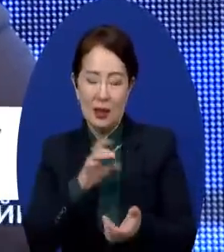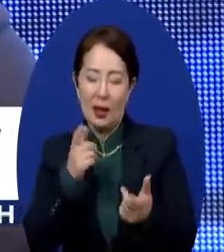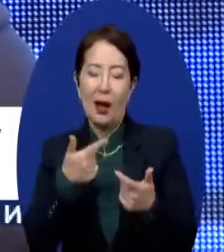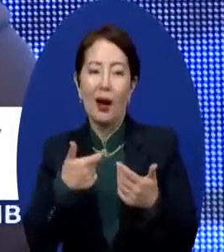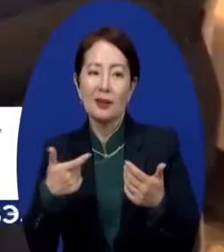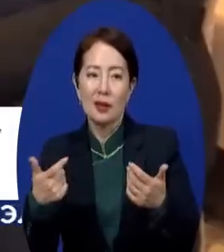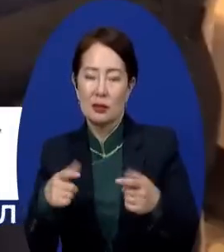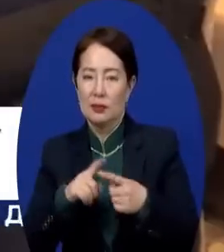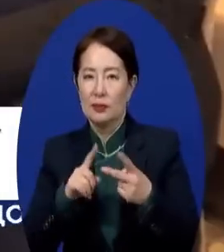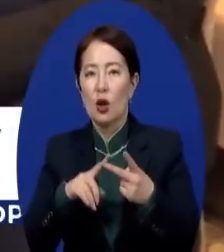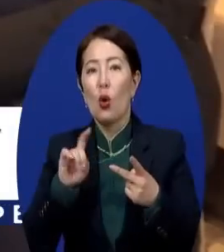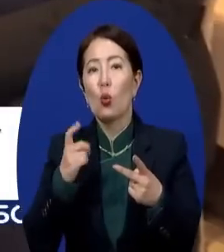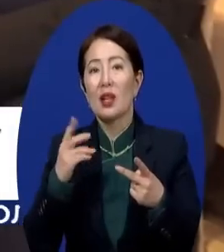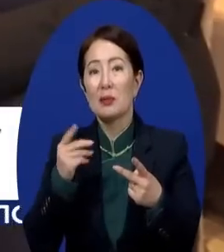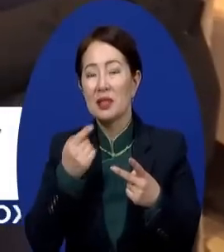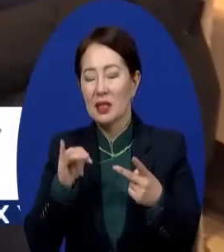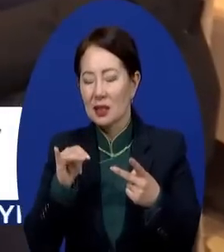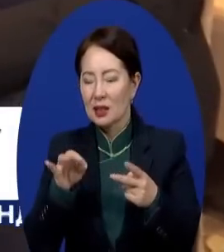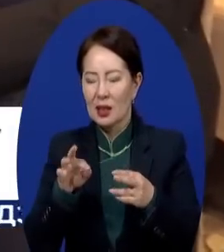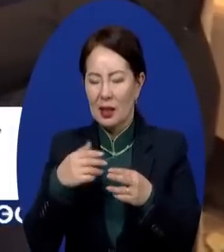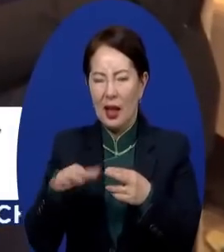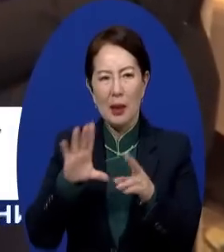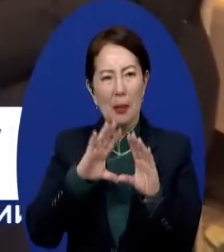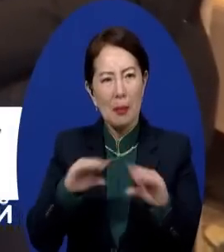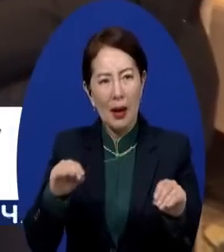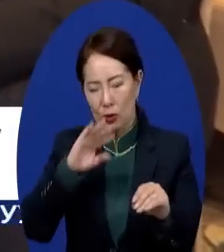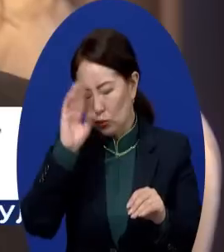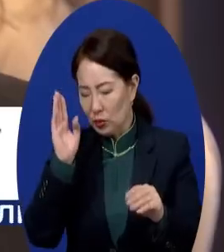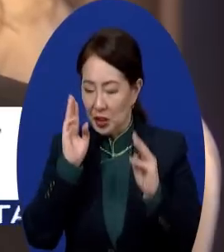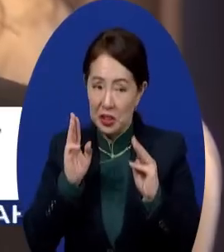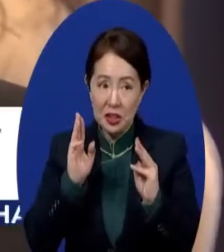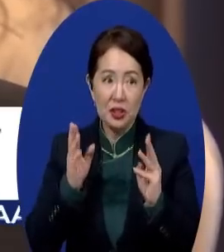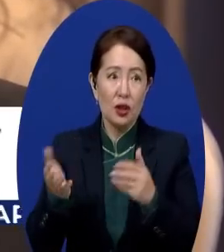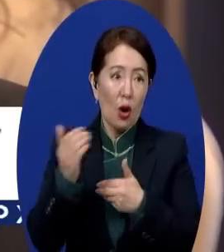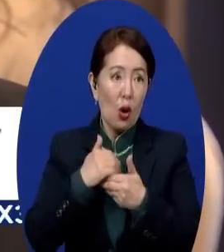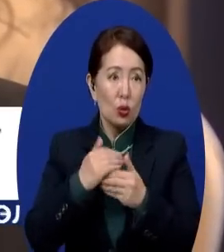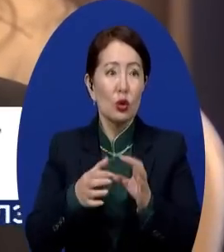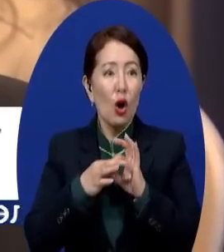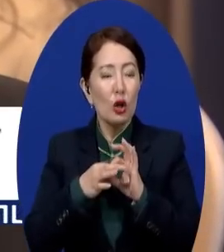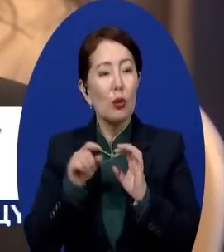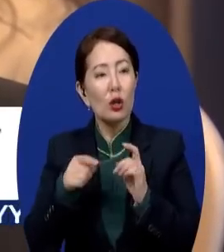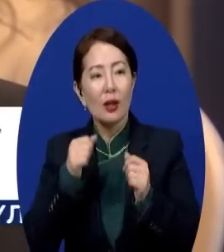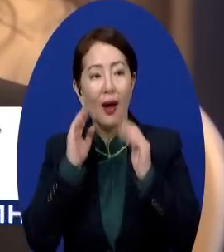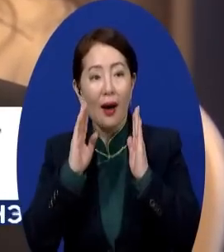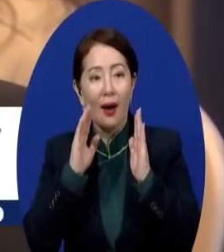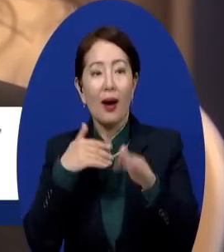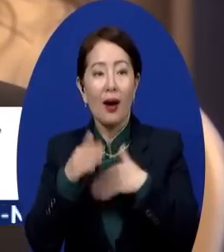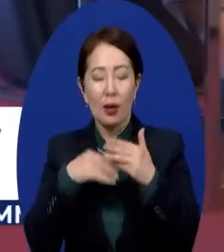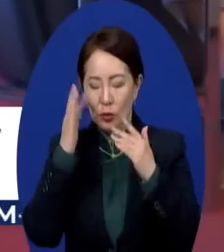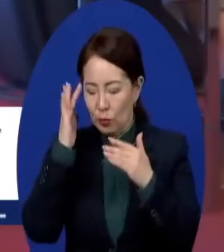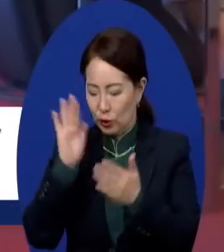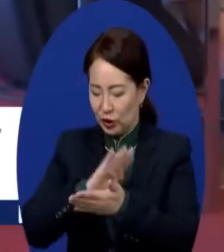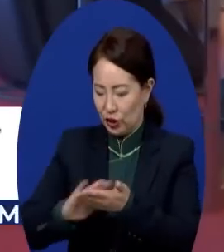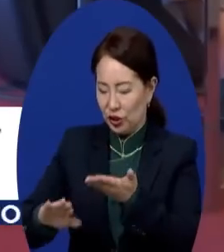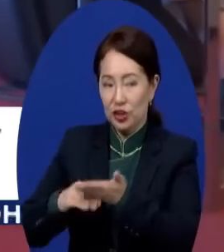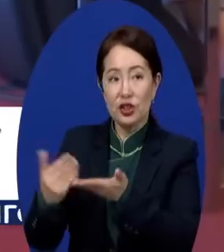хүлэмжийн хийн ялгарал багтай цэвэр эрчим хүч дулааны хөөсөр шийдлийг нэвтрүүлэх талаар одооноос анхаарч бодлогын шинжилэлт